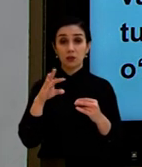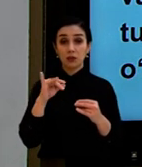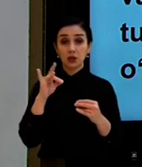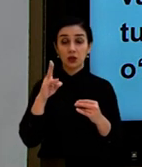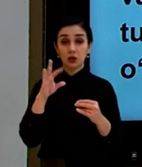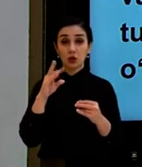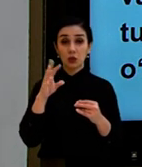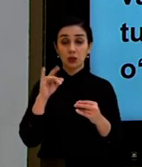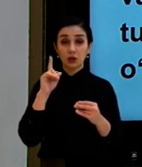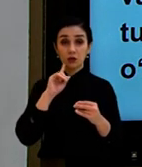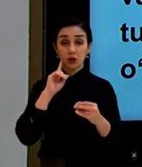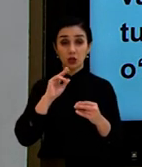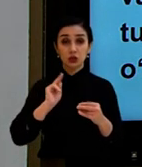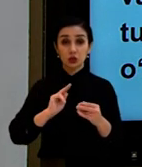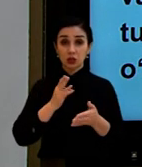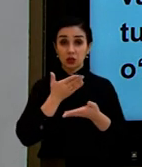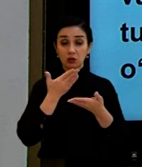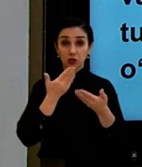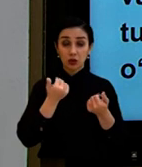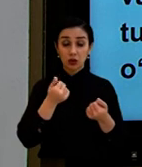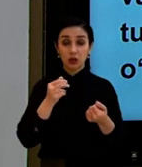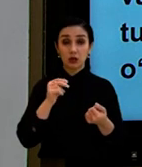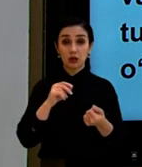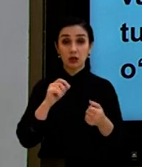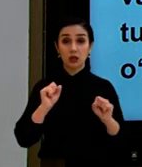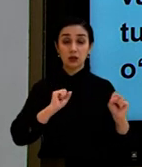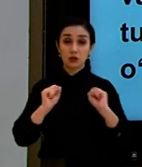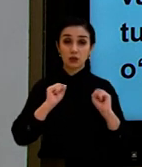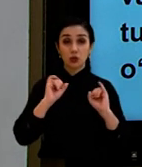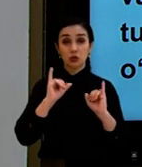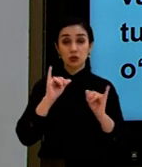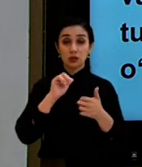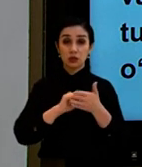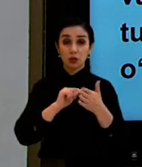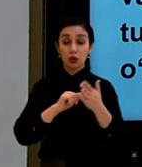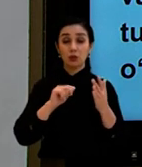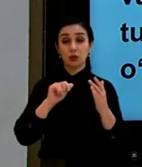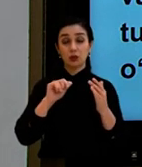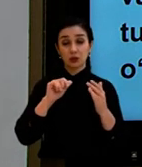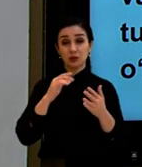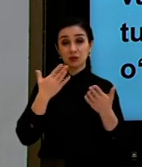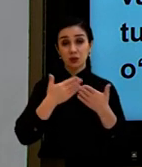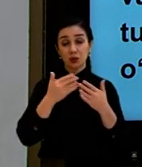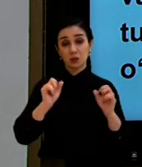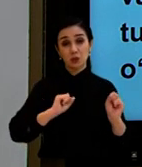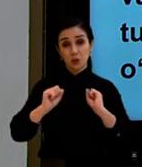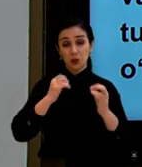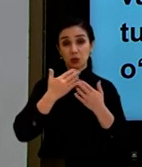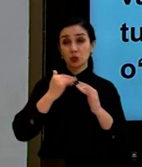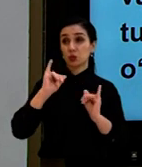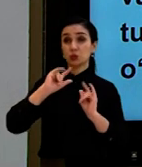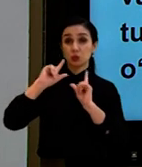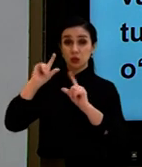Mirkomilov vaqtincha ish joyida bo'lmagan, ya'ni xizmat safari va boshqa sabablar bilan direktor